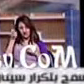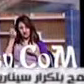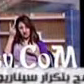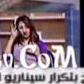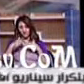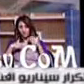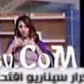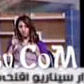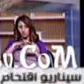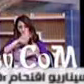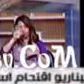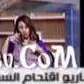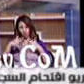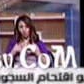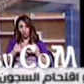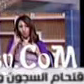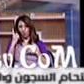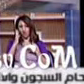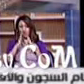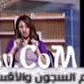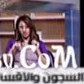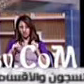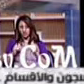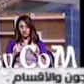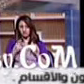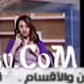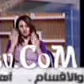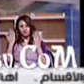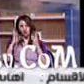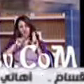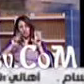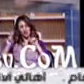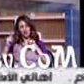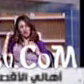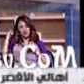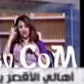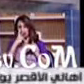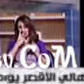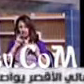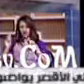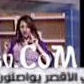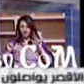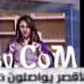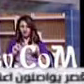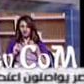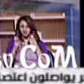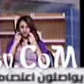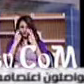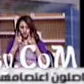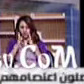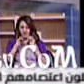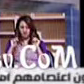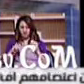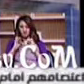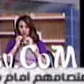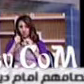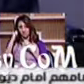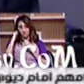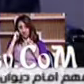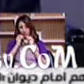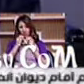السياسي نفسه بقدر ما شاركت فيه يا رب نرجع تاني زي ما كن داما يا رب تعالوا في البدايه نشوف المشهد في مصر كان عامل ازاي